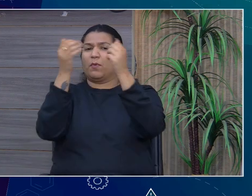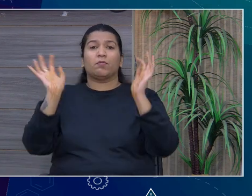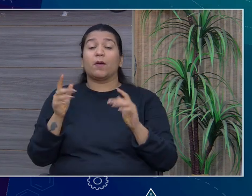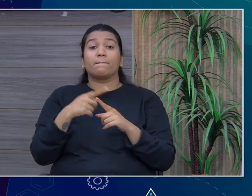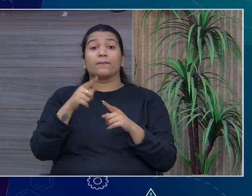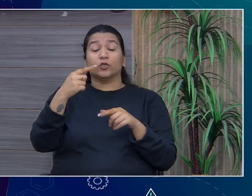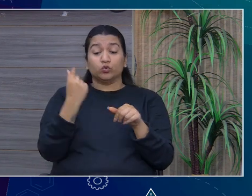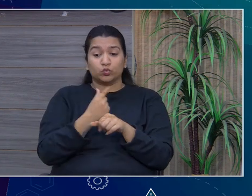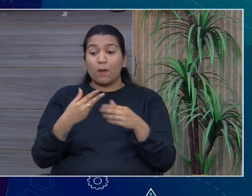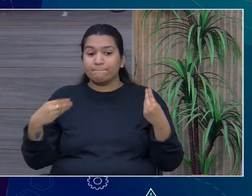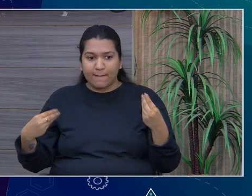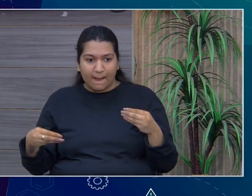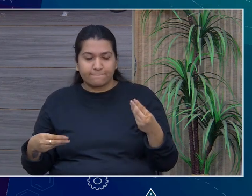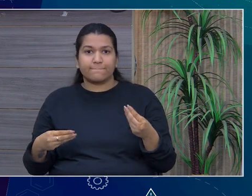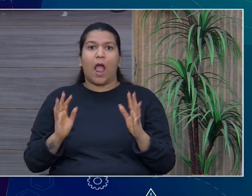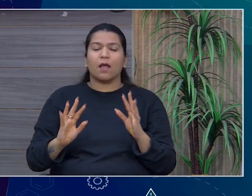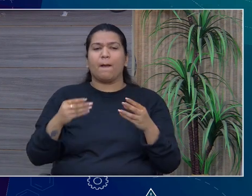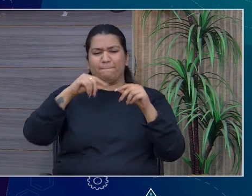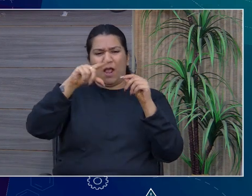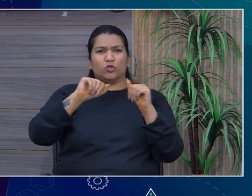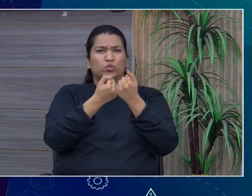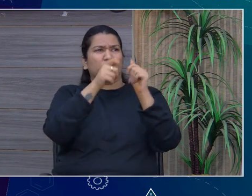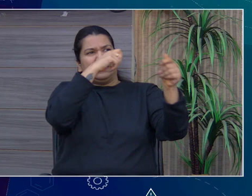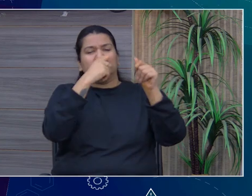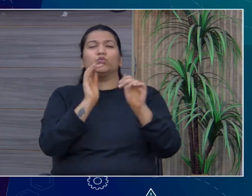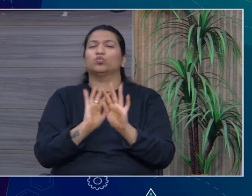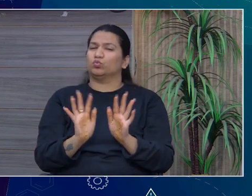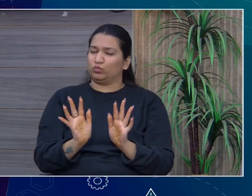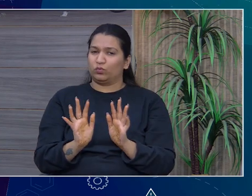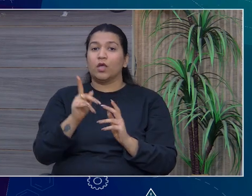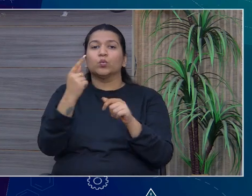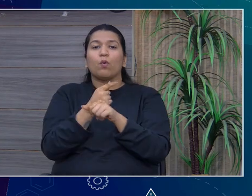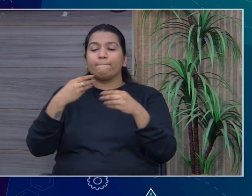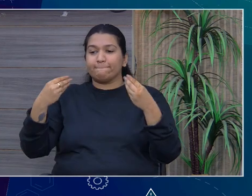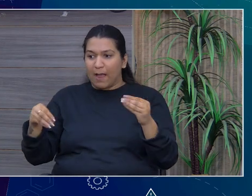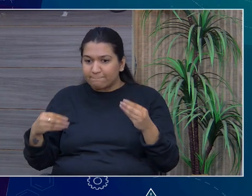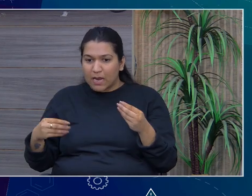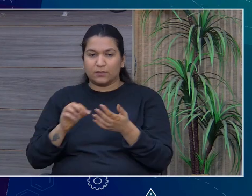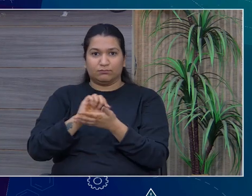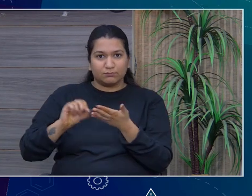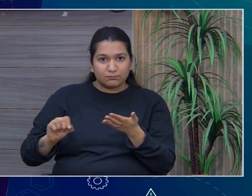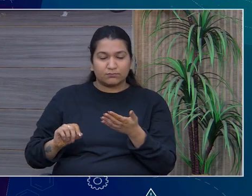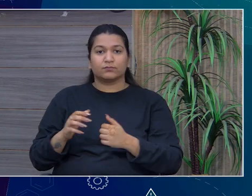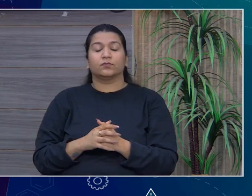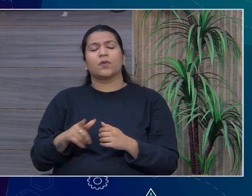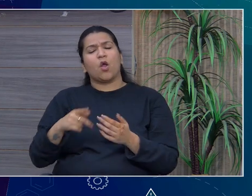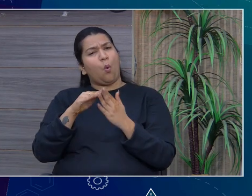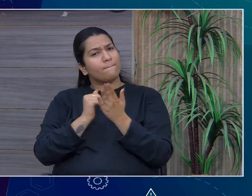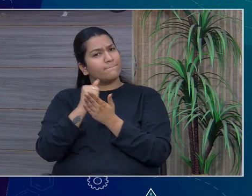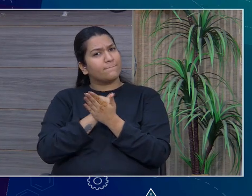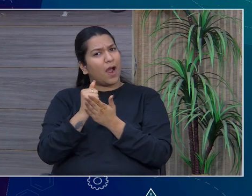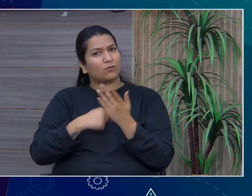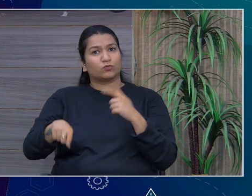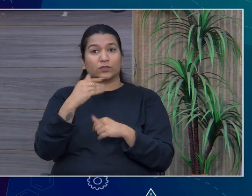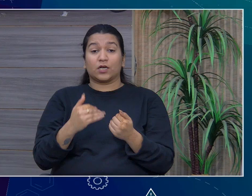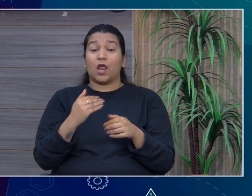ऐसी वस्तुओं का उपयोग करें जो वैसे उपयोग में नहीं आ रही हैं, आप उनको उपयोग के काबिल बनाएं। तो घर पर रहकर भी आप इस चीज़ को प्रैक्टिस कर सकते हैं। समय हो गया